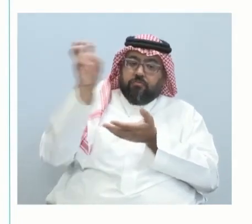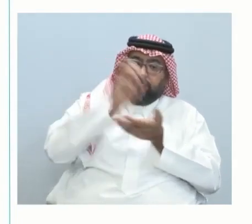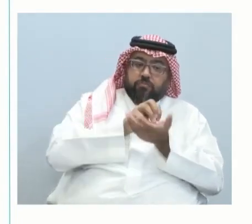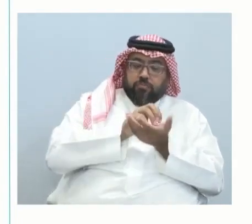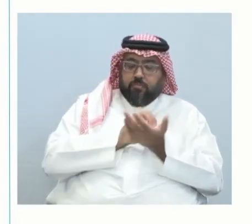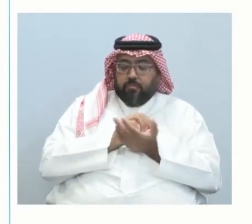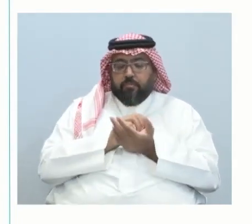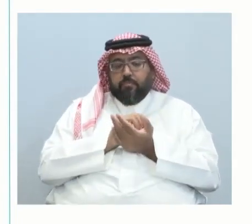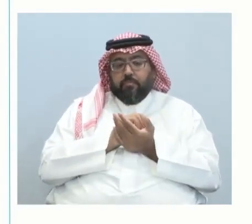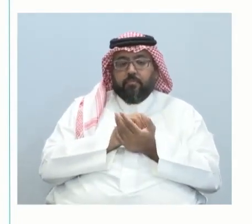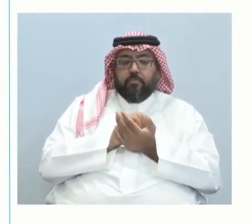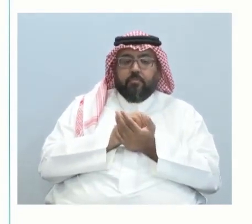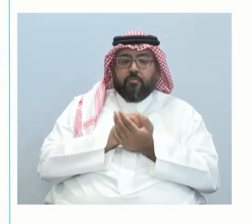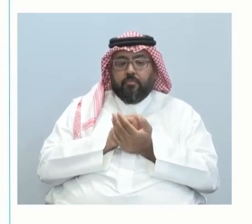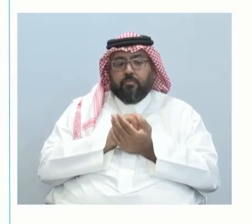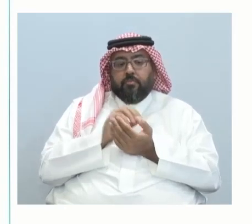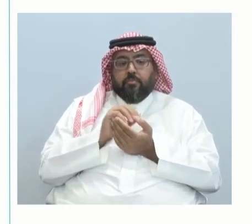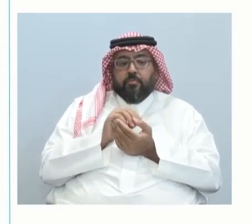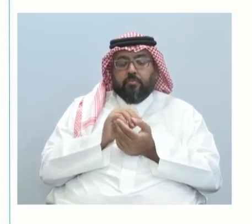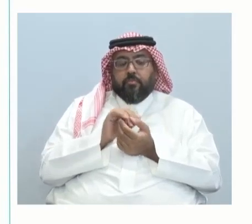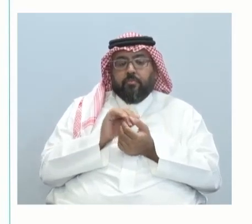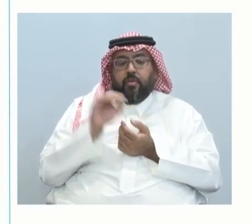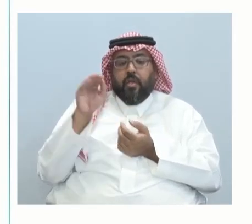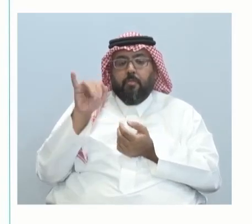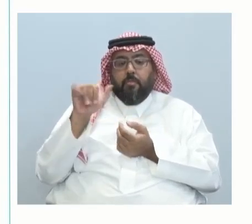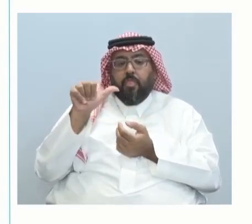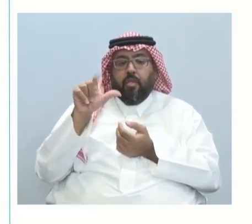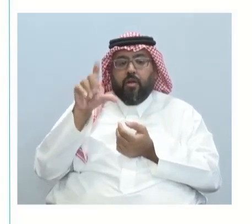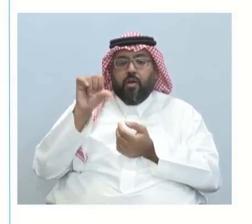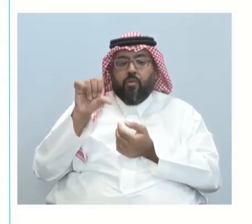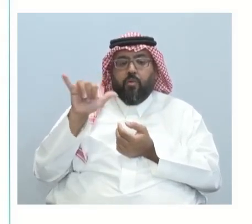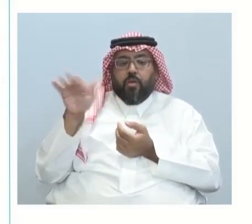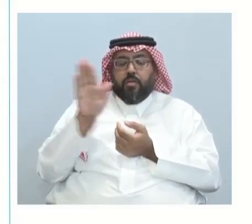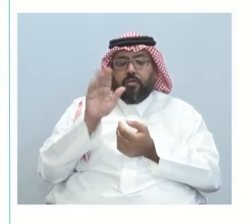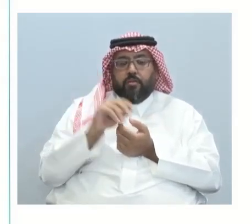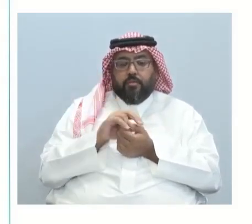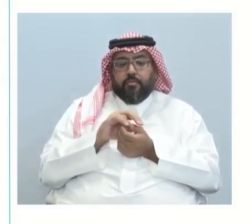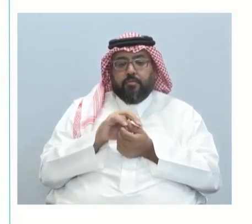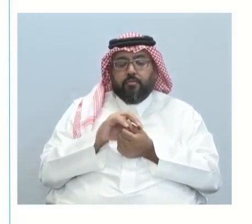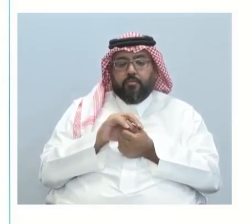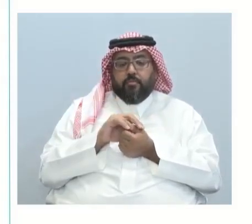الزوج الحر فانه هنا يصنف على انه حمض لوس حمض لوس